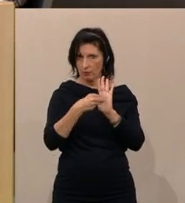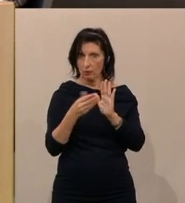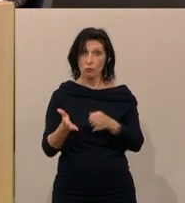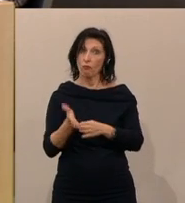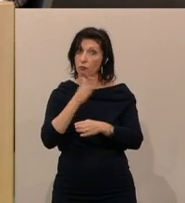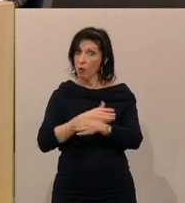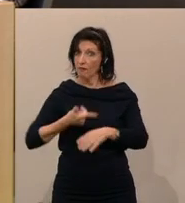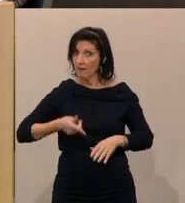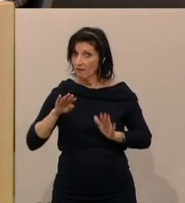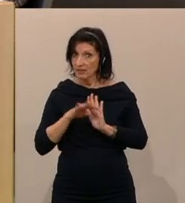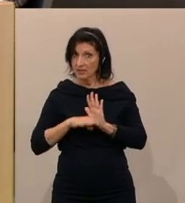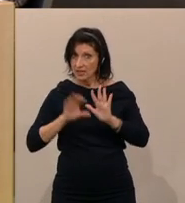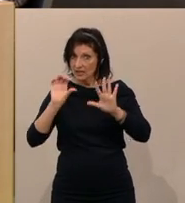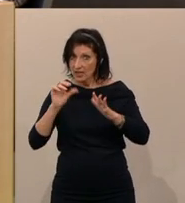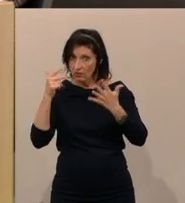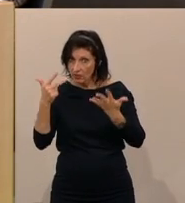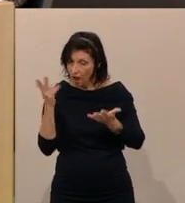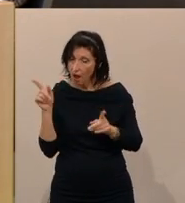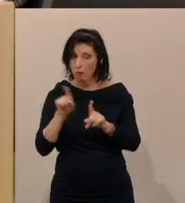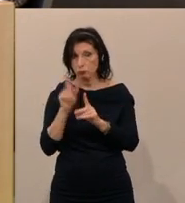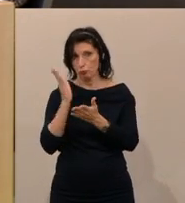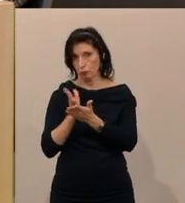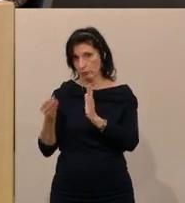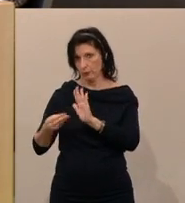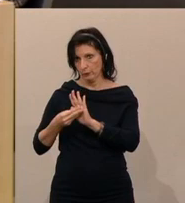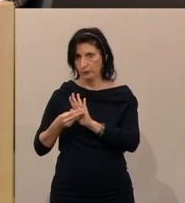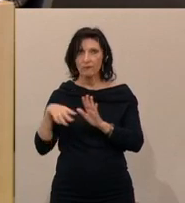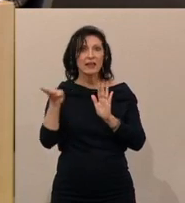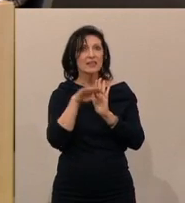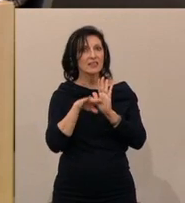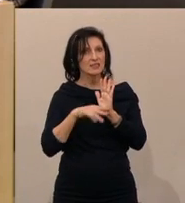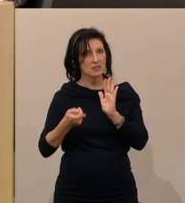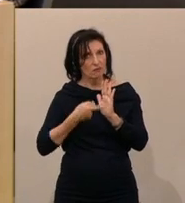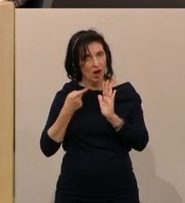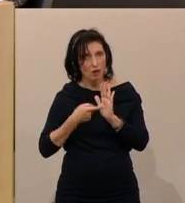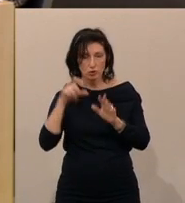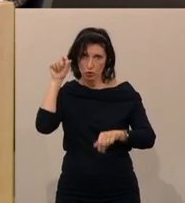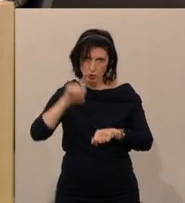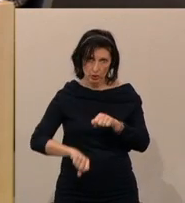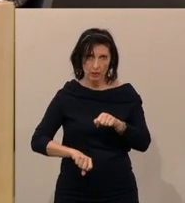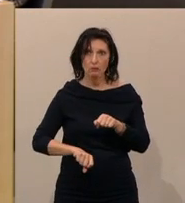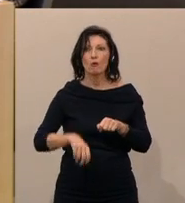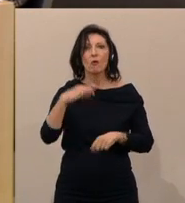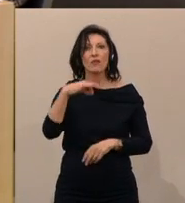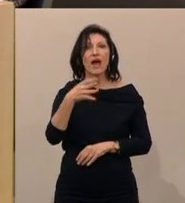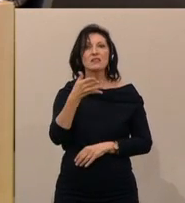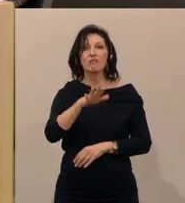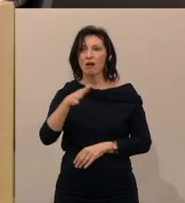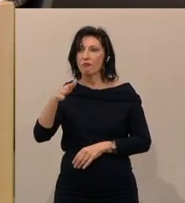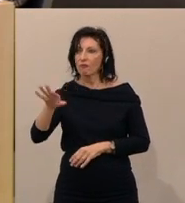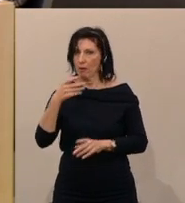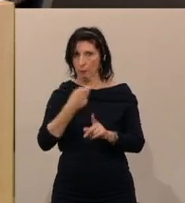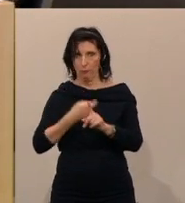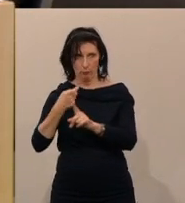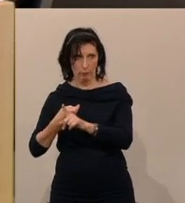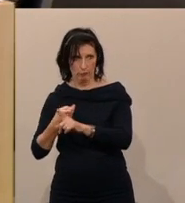im Waffengesetz 1986 vorgesehen. Die gesetzlichen Voraussetzungen sind streng und werden im Einzelfall geprüft.